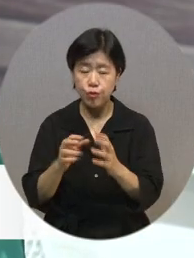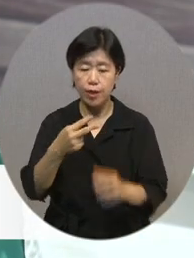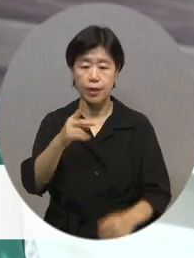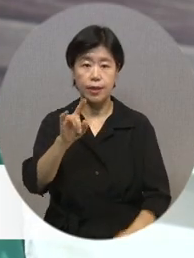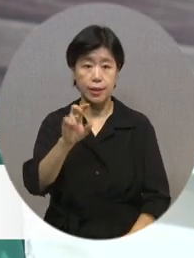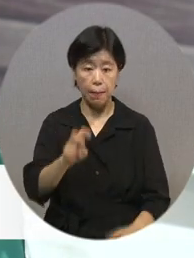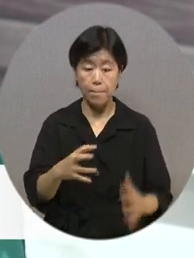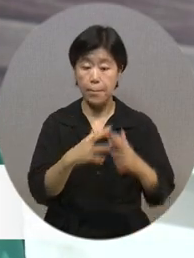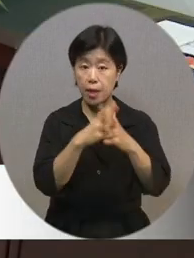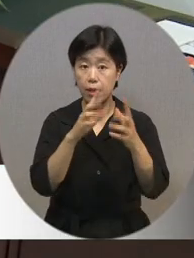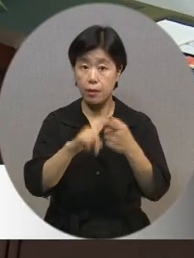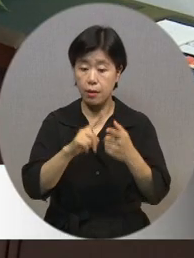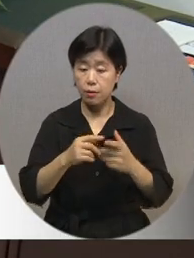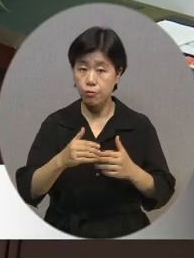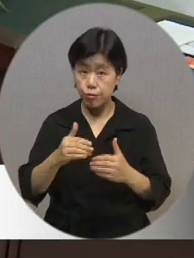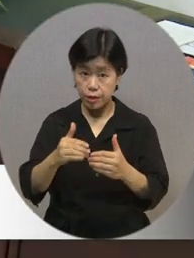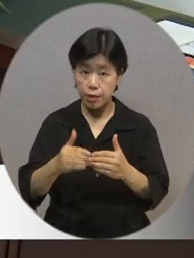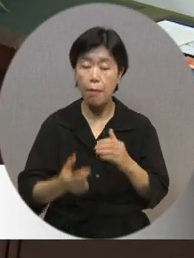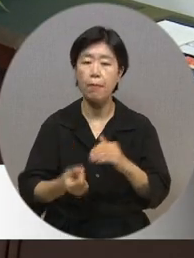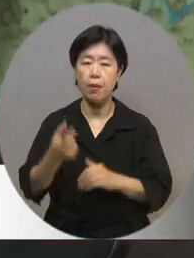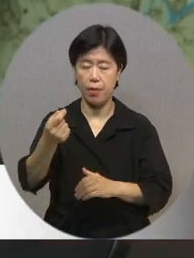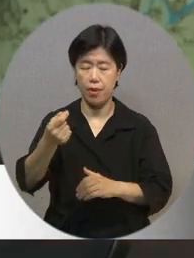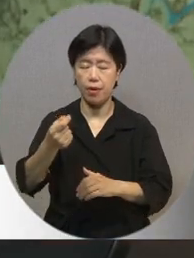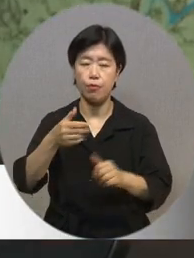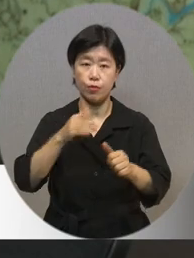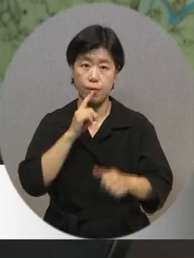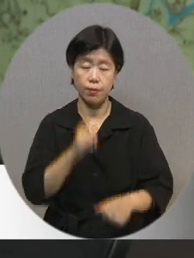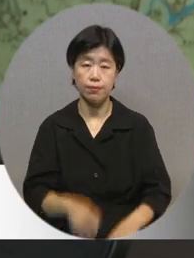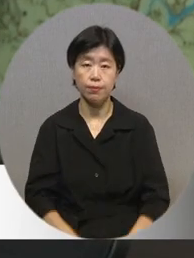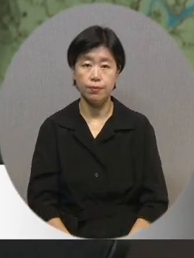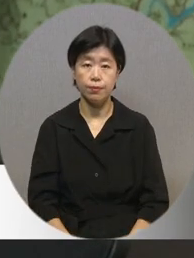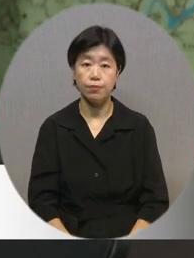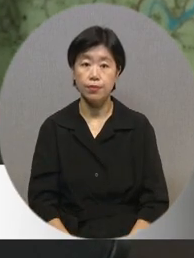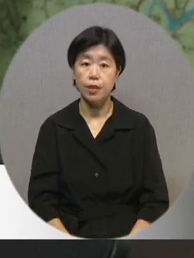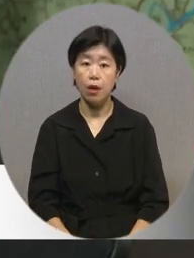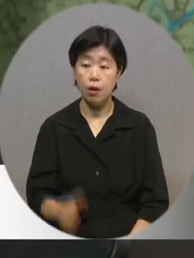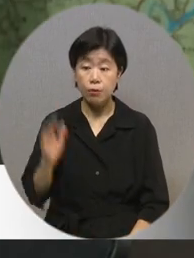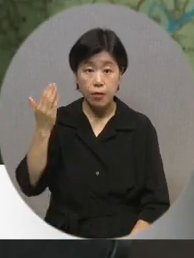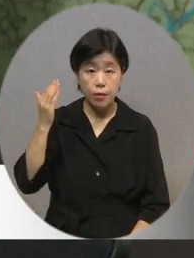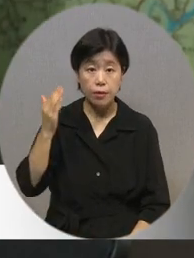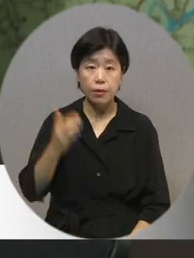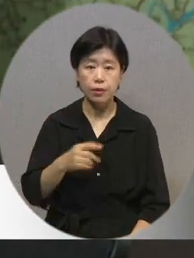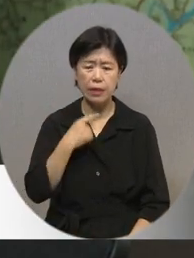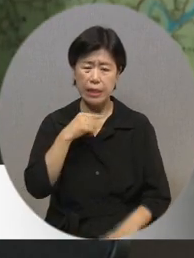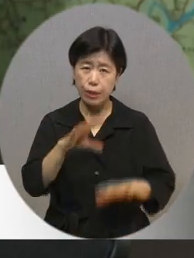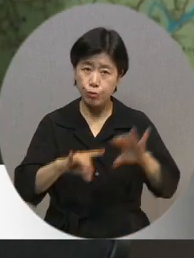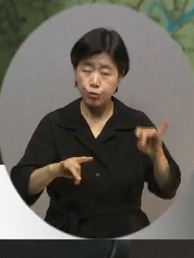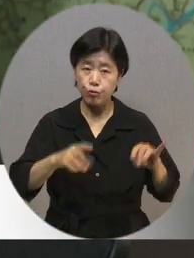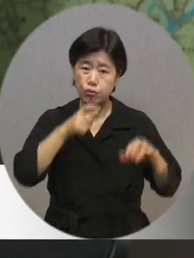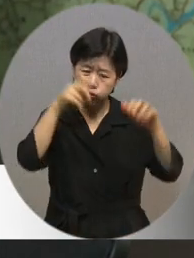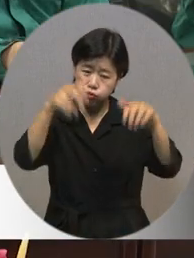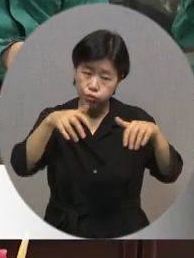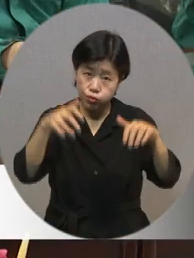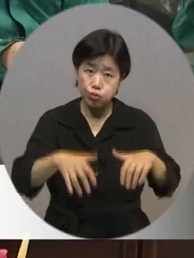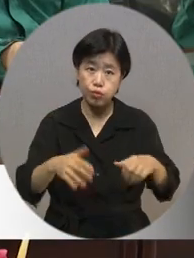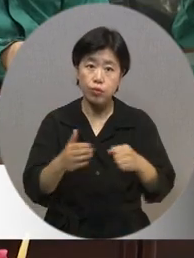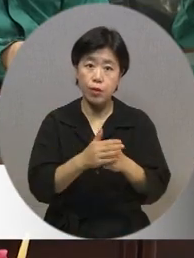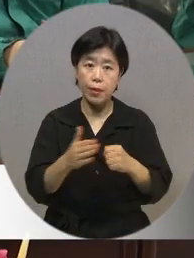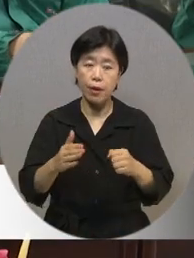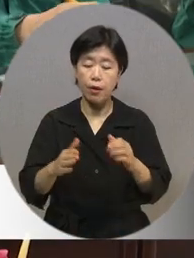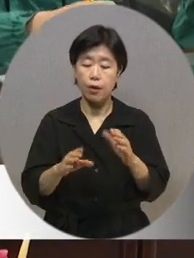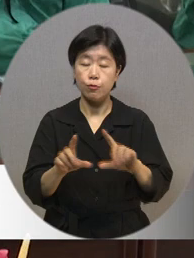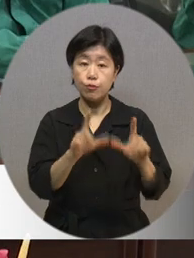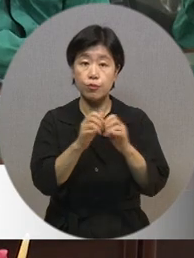추진하겠다고 밝혔습니다. 이에 김영록 지사는 최근 가뭄과 호우 등으로 주민의 생명과 재산 피해가 커지는